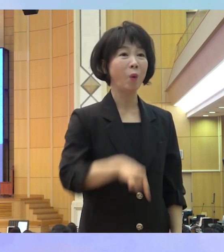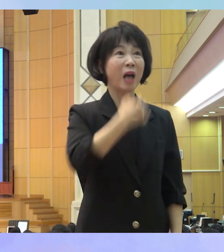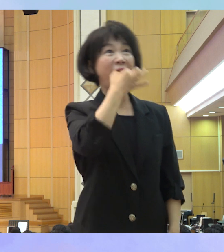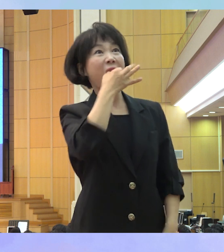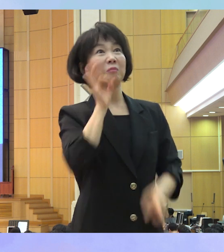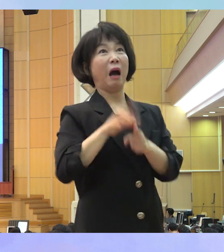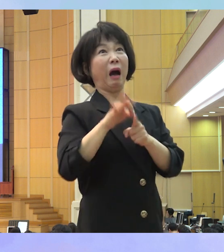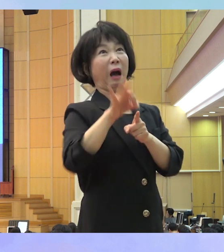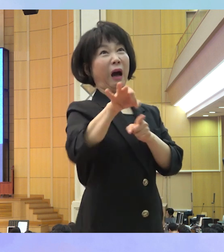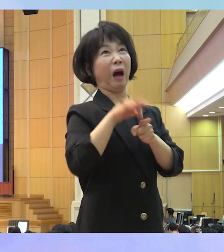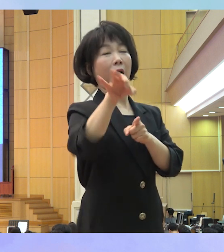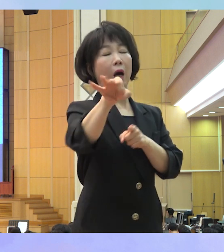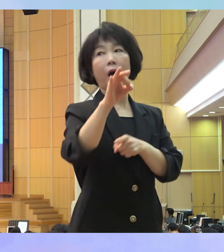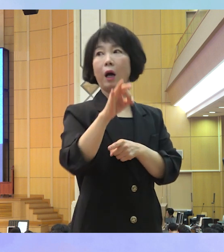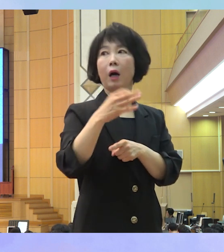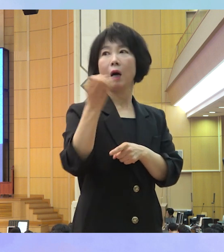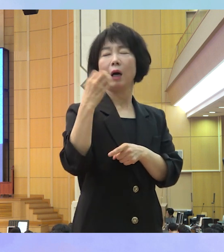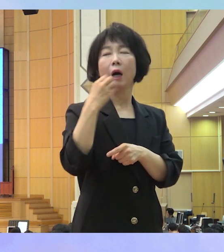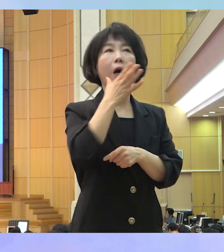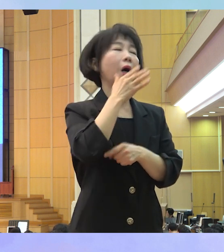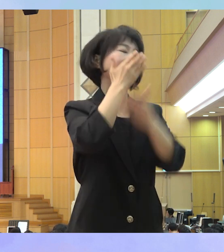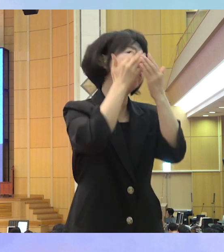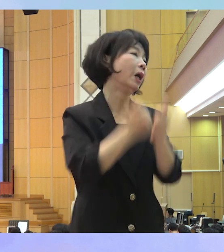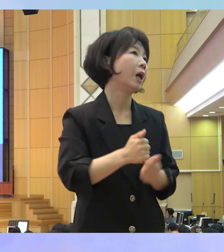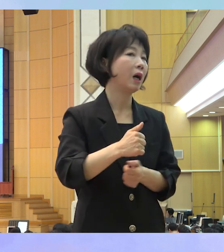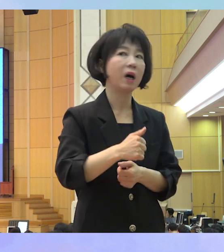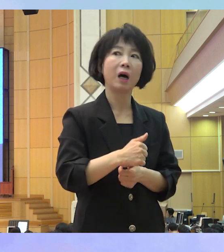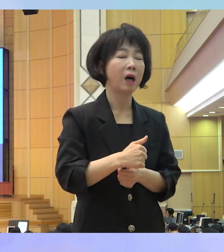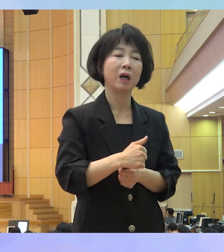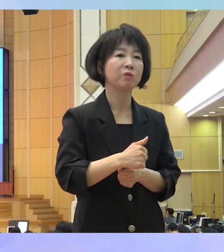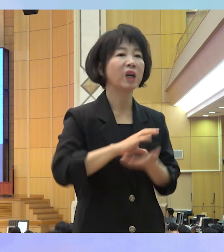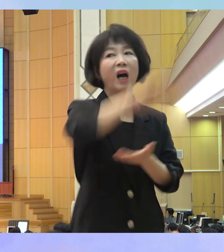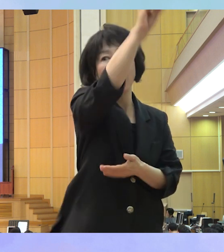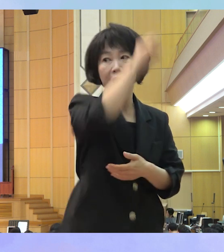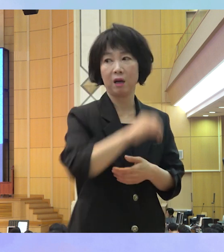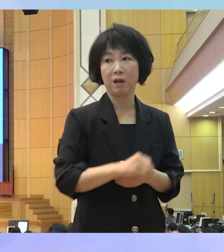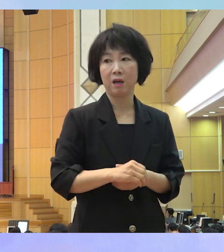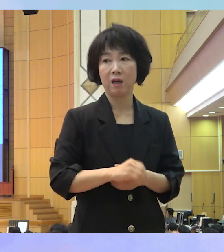잘 들어드리는 거예요. 다른 거 없어요. 다른 거 없어요.